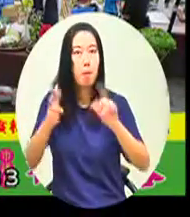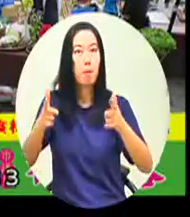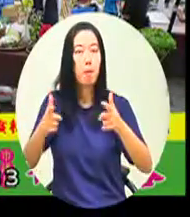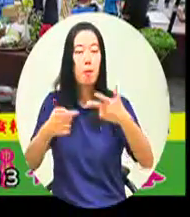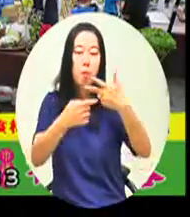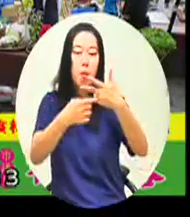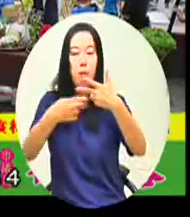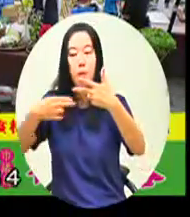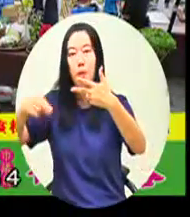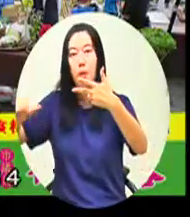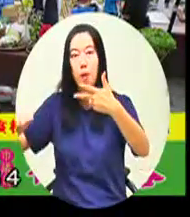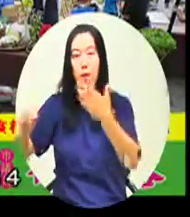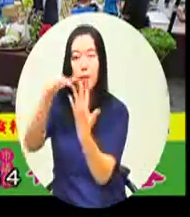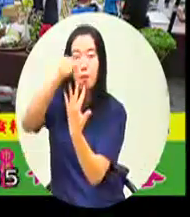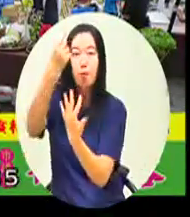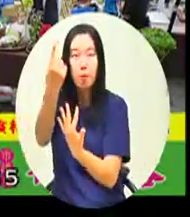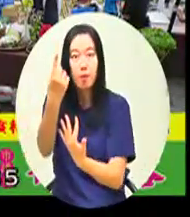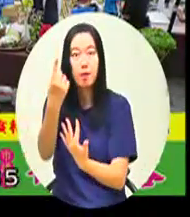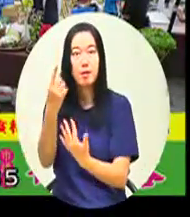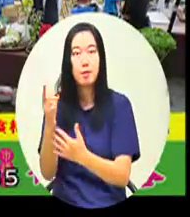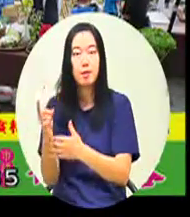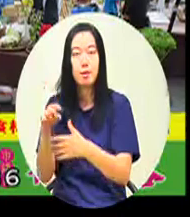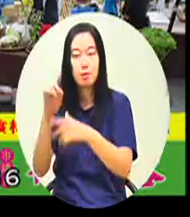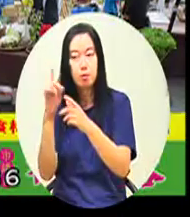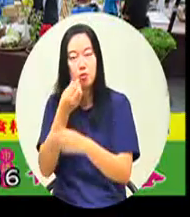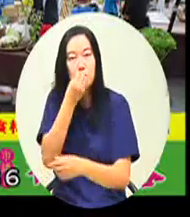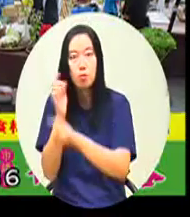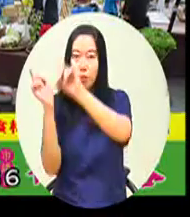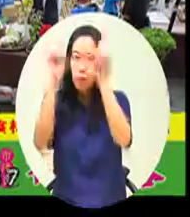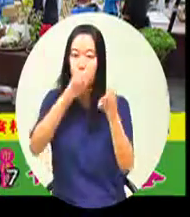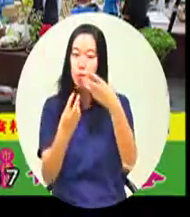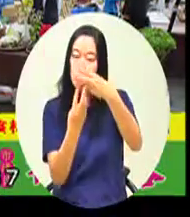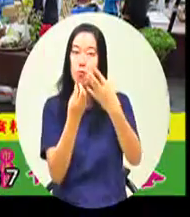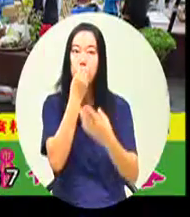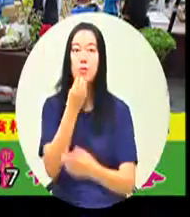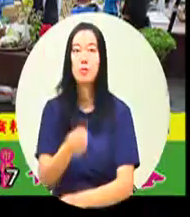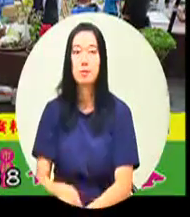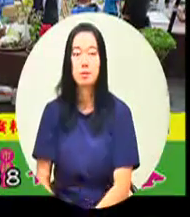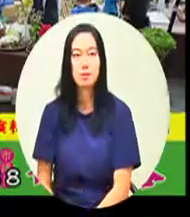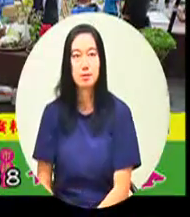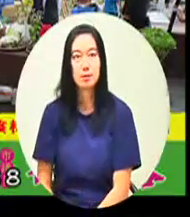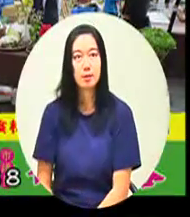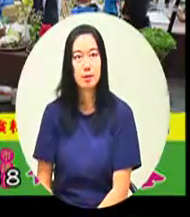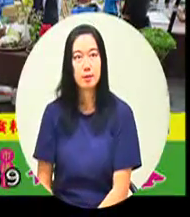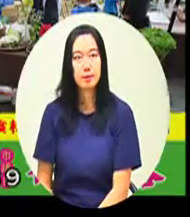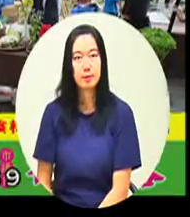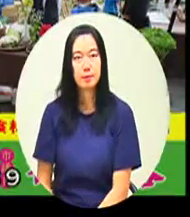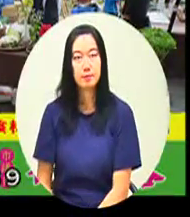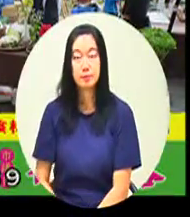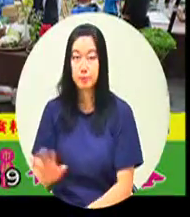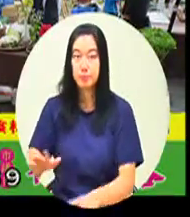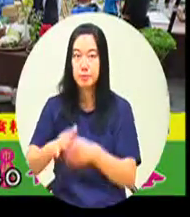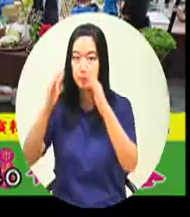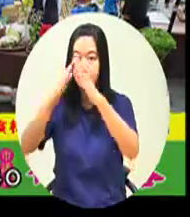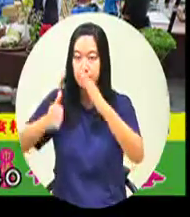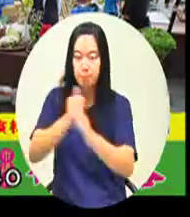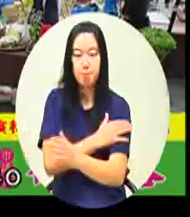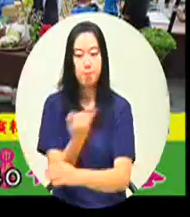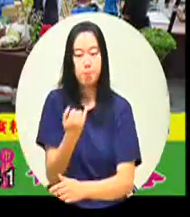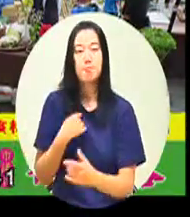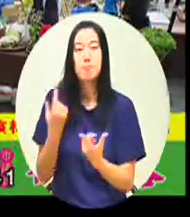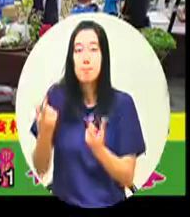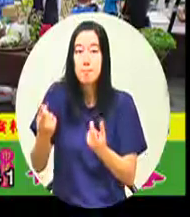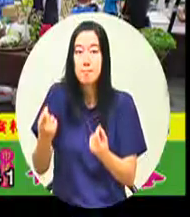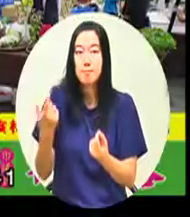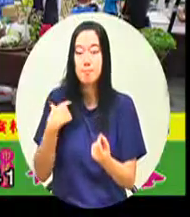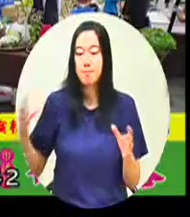五，学校方便的地方去啊，去推可以推动。啊，当然咱起定哈，也跟我们一起